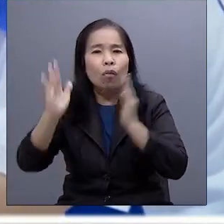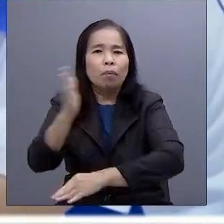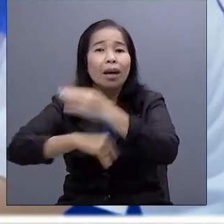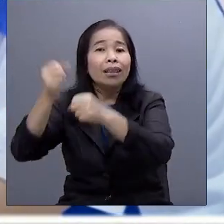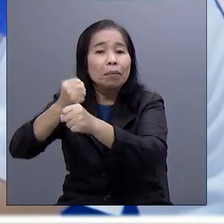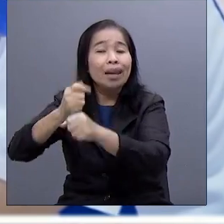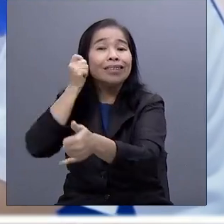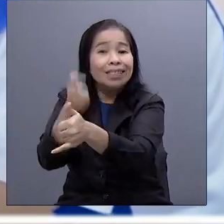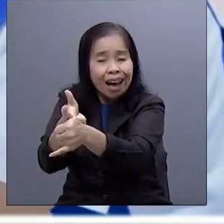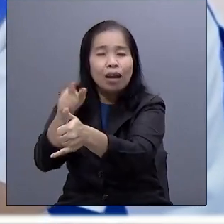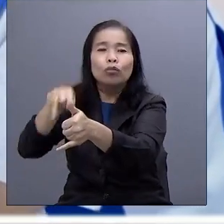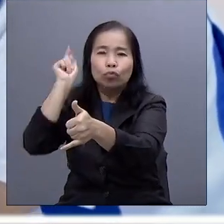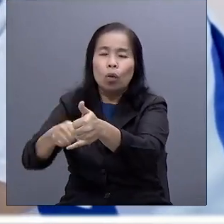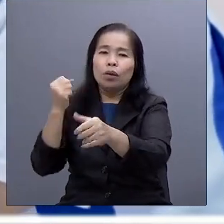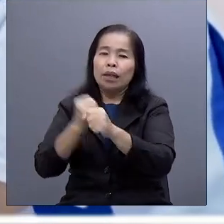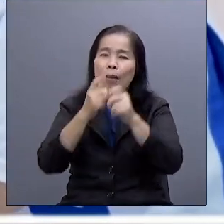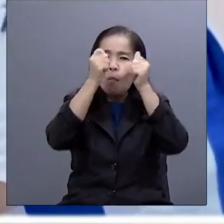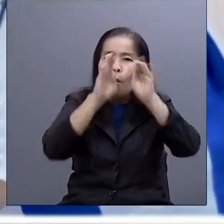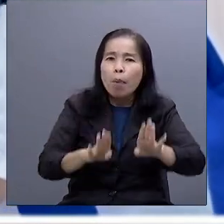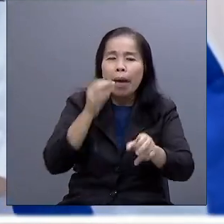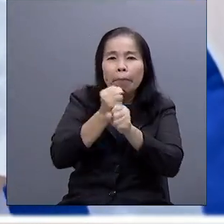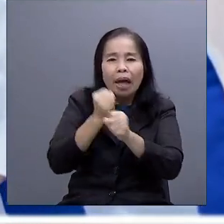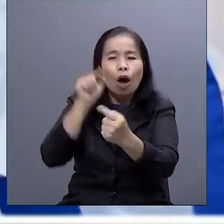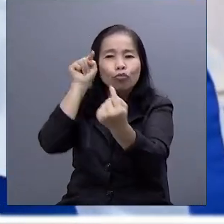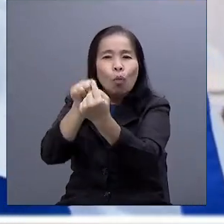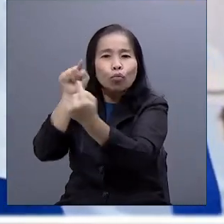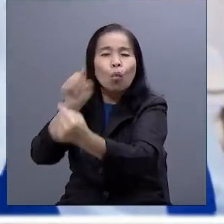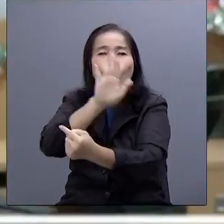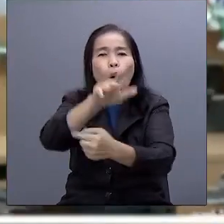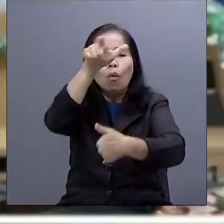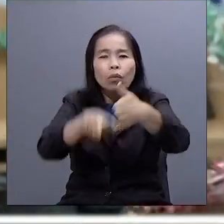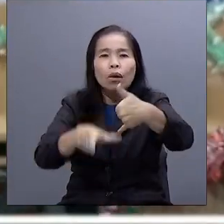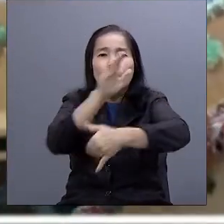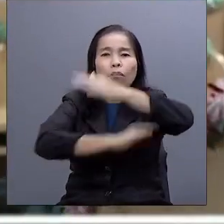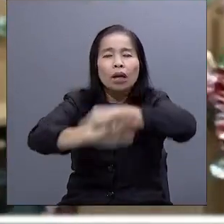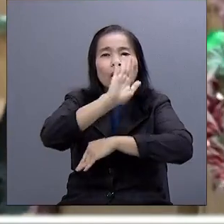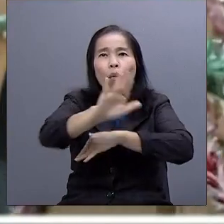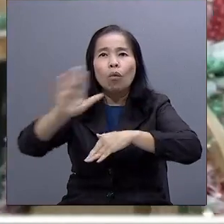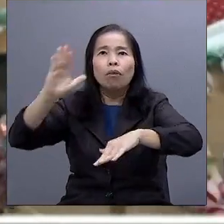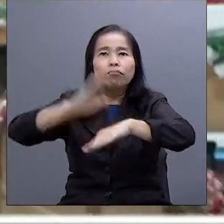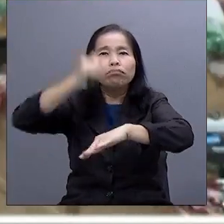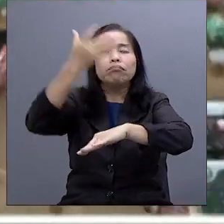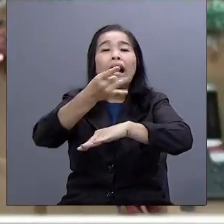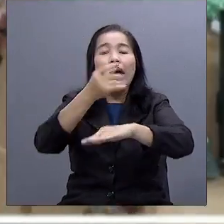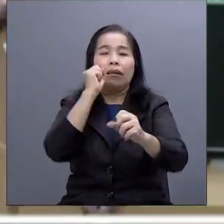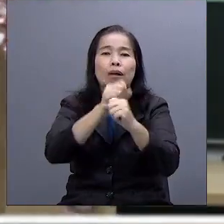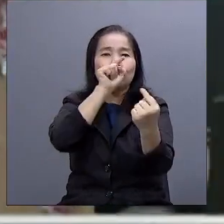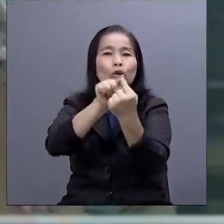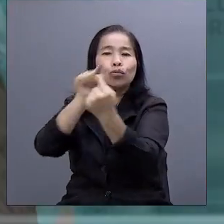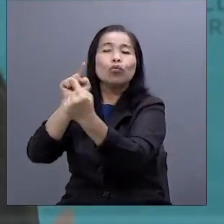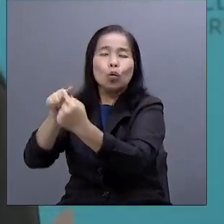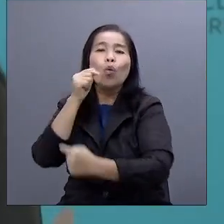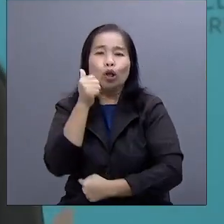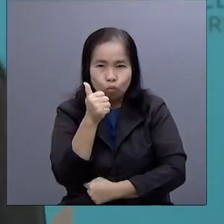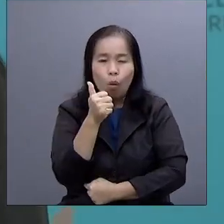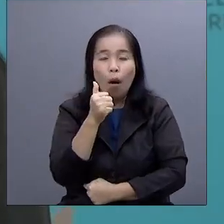มีการออกแบงานและก็ให้ได้ใช้ประโยชน์จากการจ้างงานนั้นให้มีประสิทธิภาพสูงสดคื